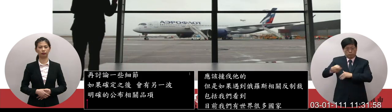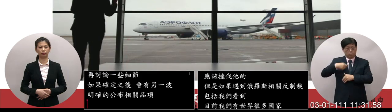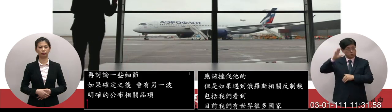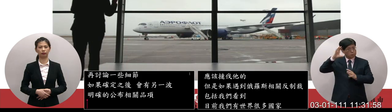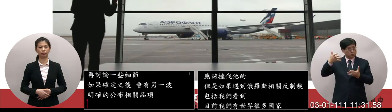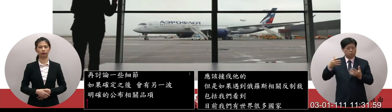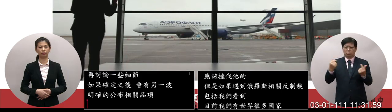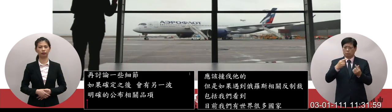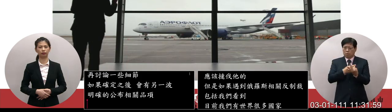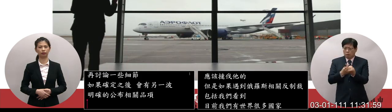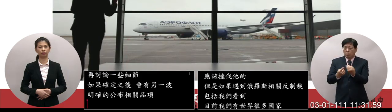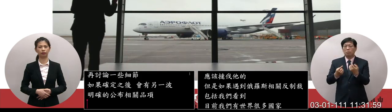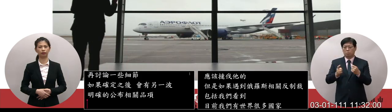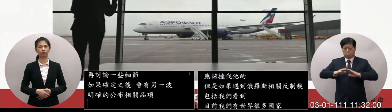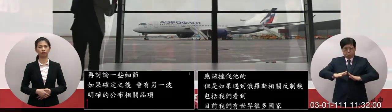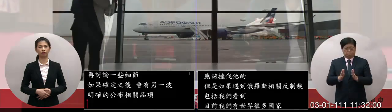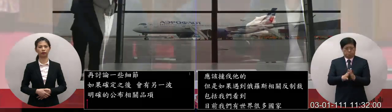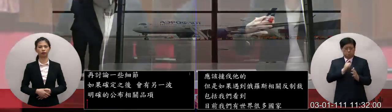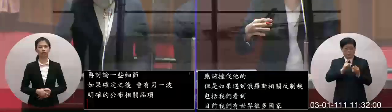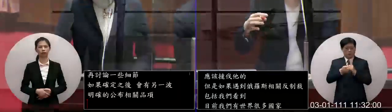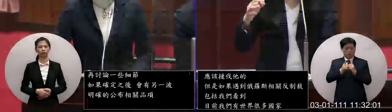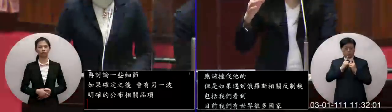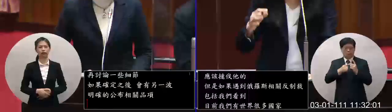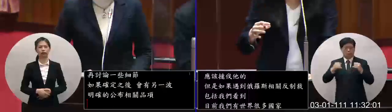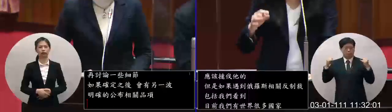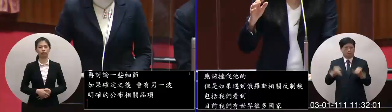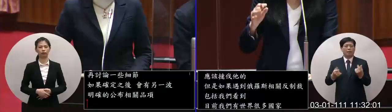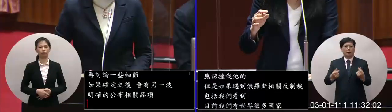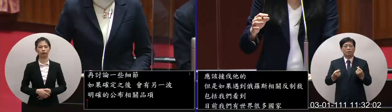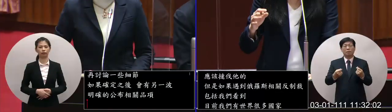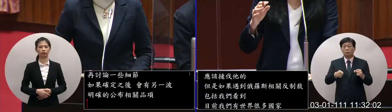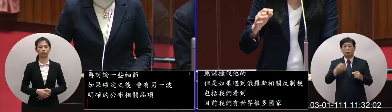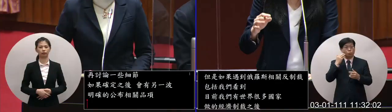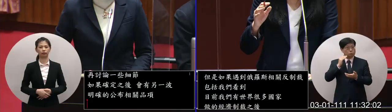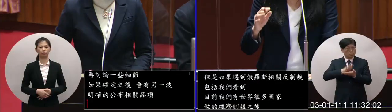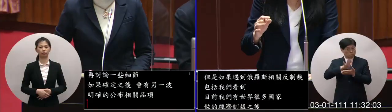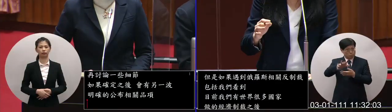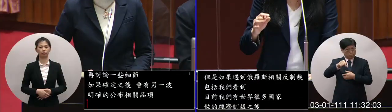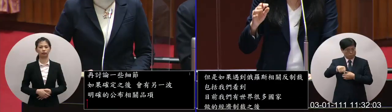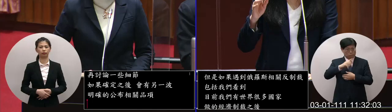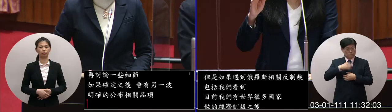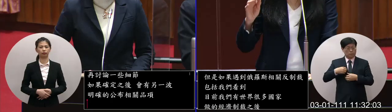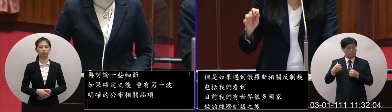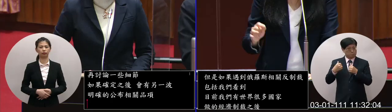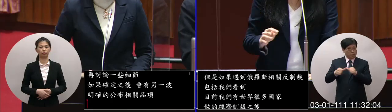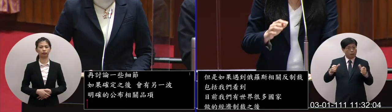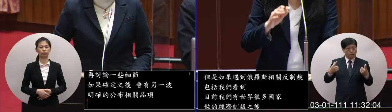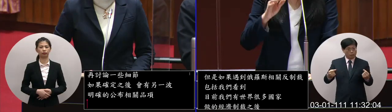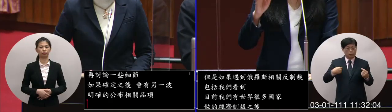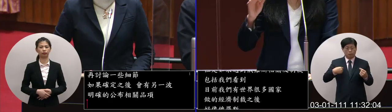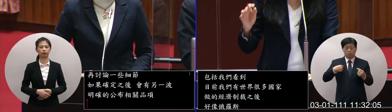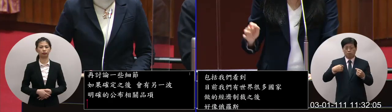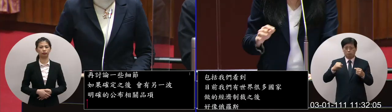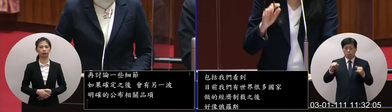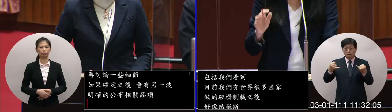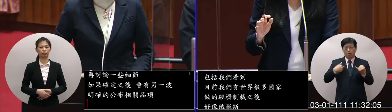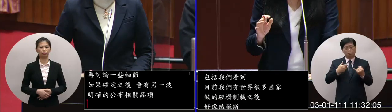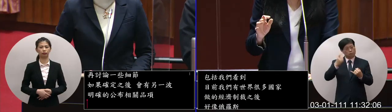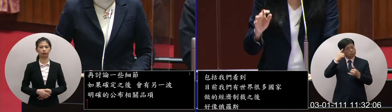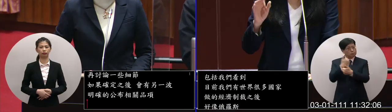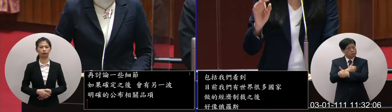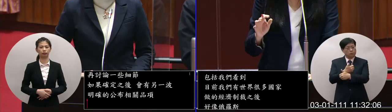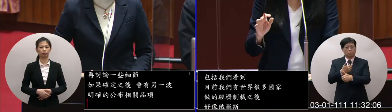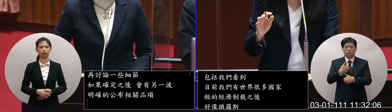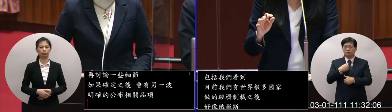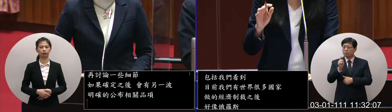空等等，这就是它立即做出的一个反制裁嘛。那未来如果俄罗斯有些相关的反制裁，我们有没有去考虑